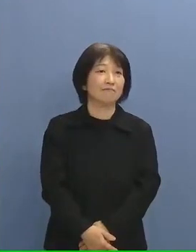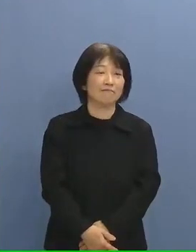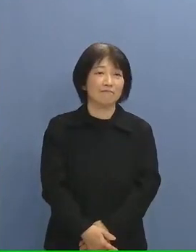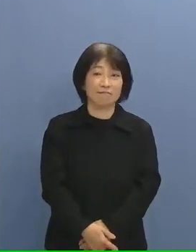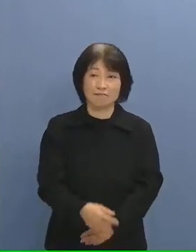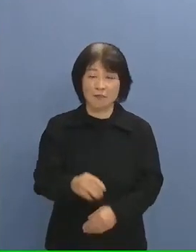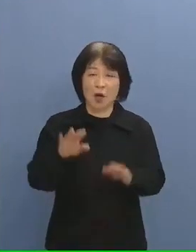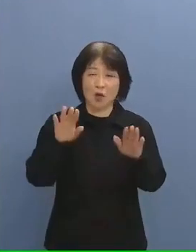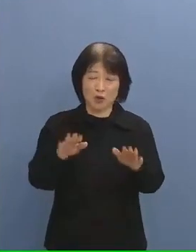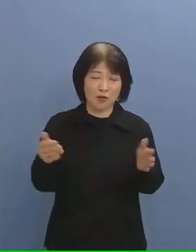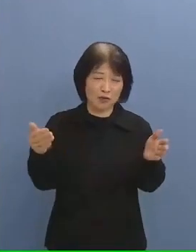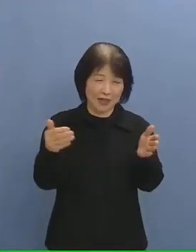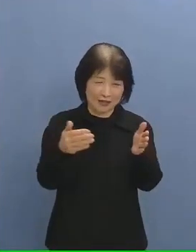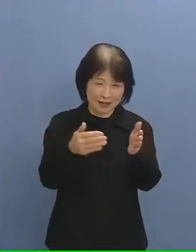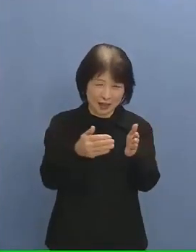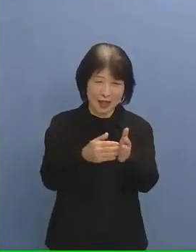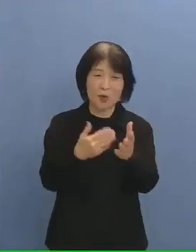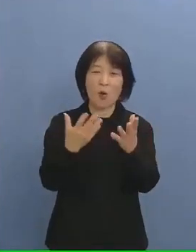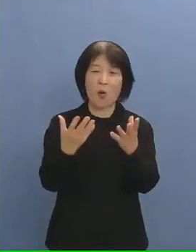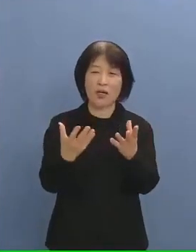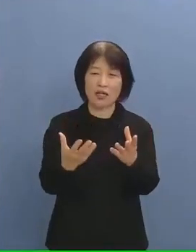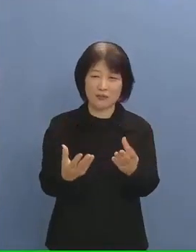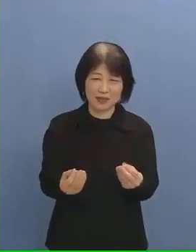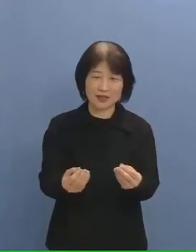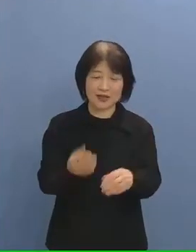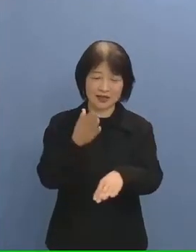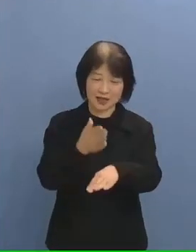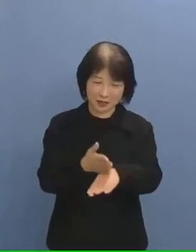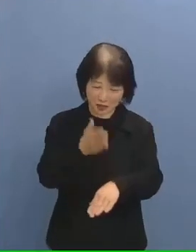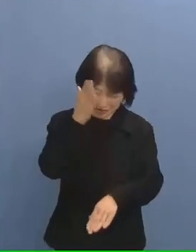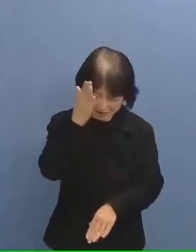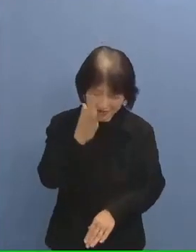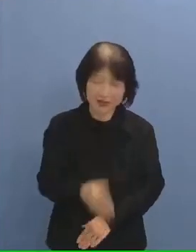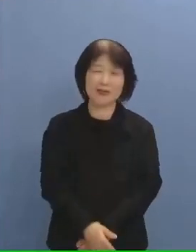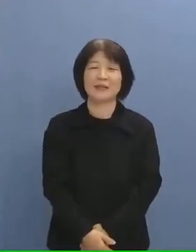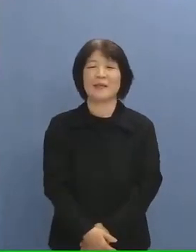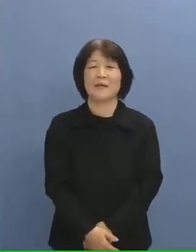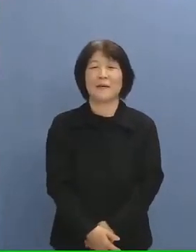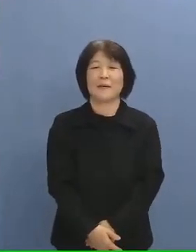はい、お疲れ様でした。